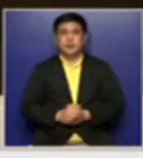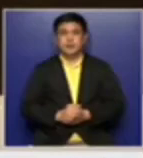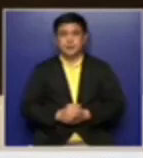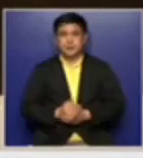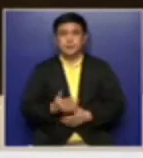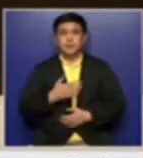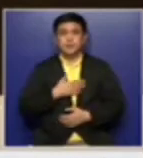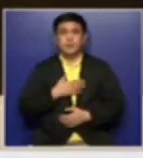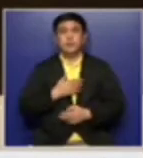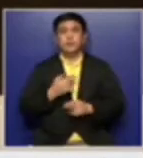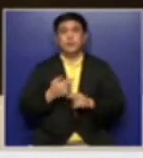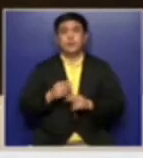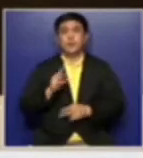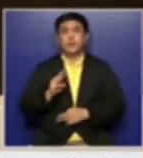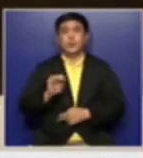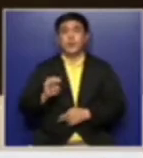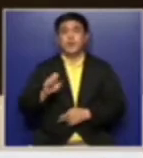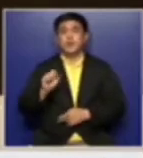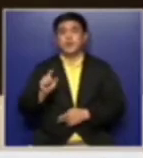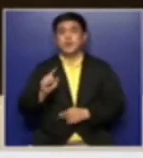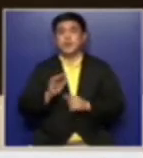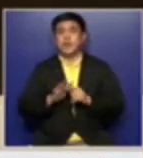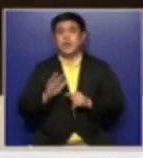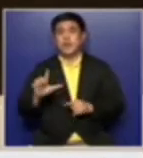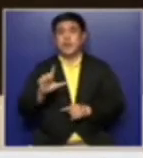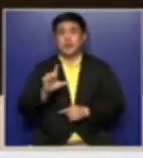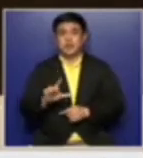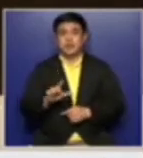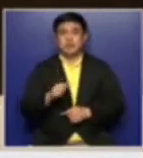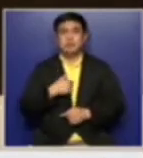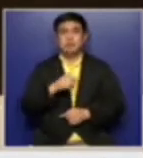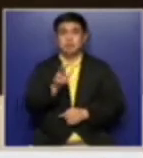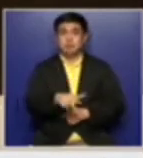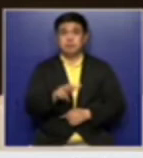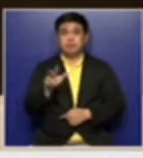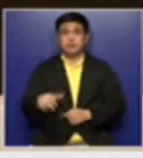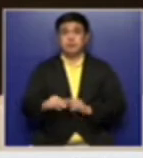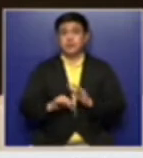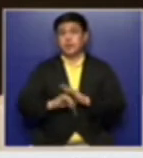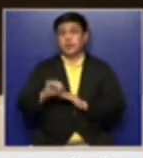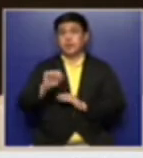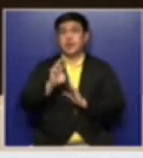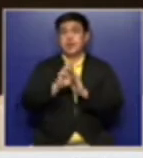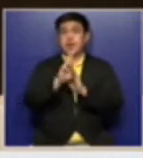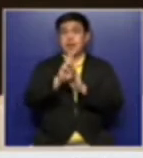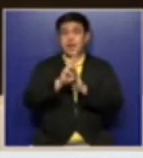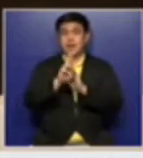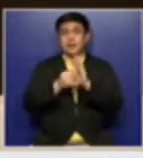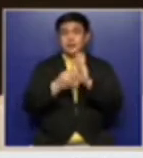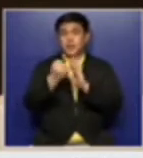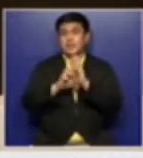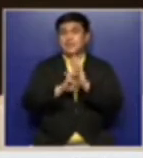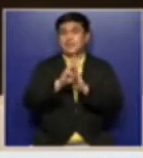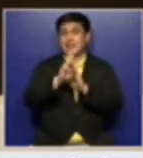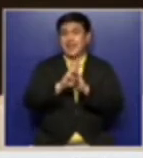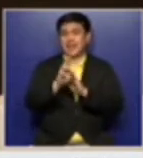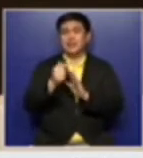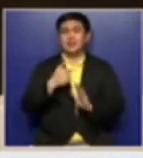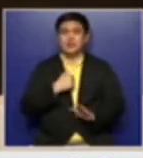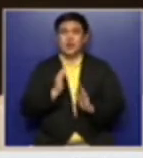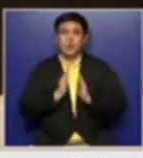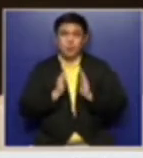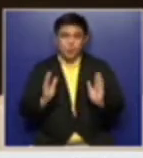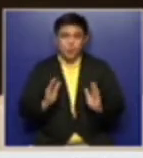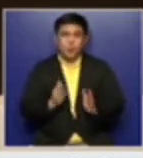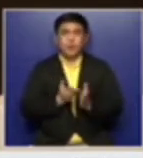กับผมวิสารเตชะธีรวัตรส.ส.พรรคเพื่อไทยจากจังหวัดเชียงรายนะครับต้องขอบพระคุณที่พระ